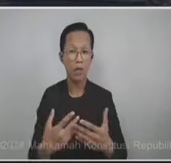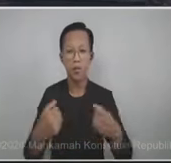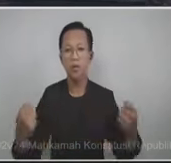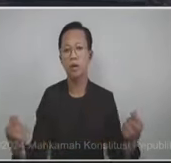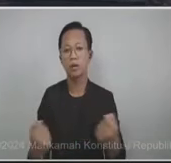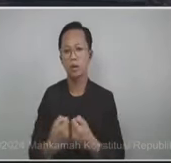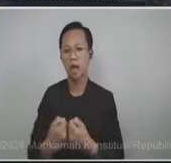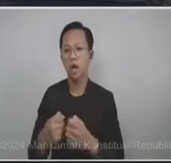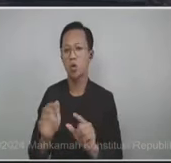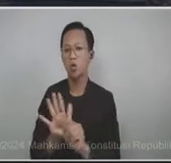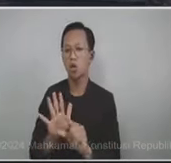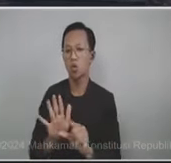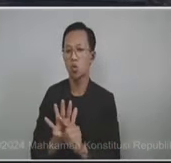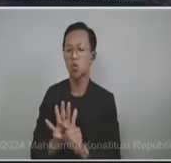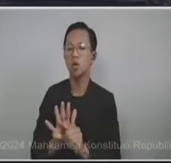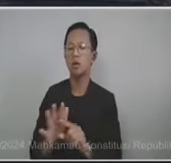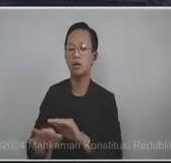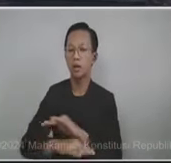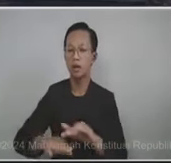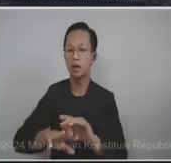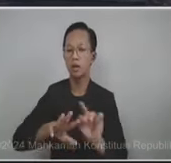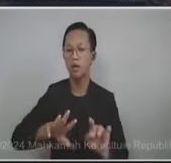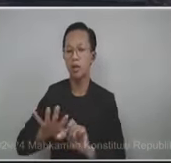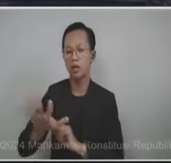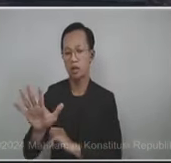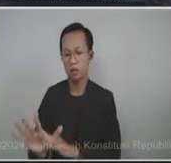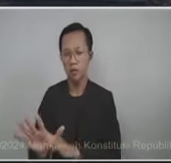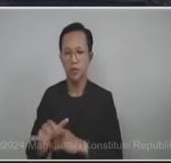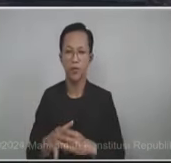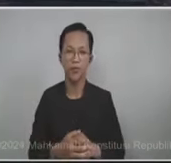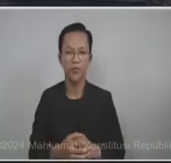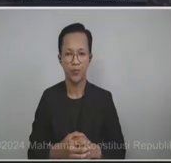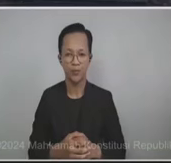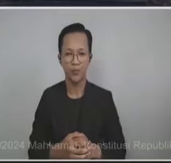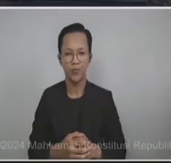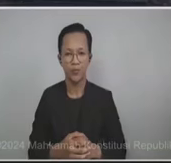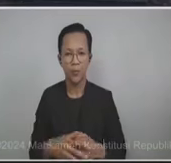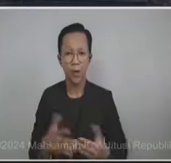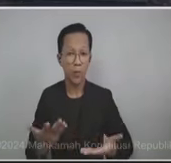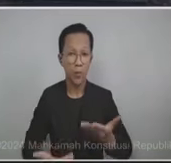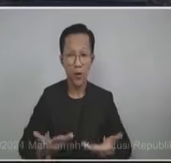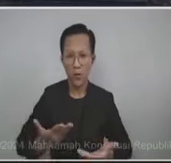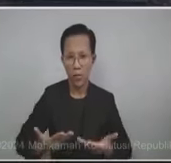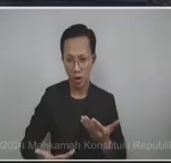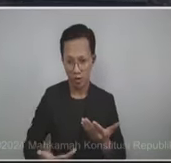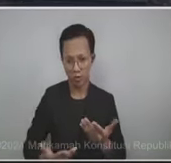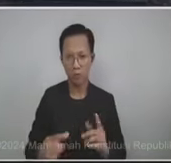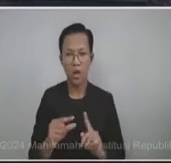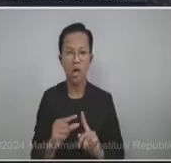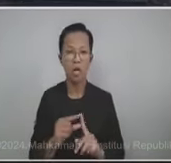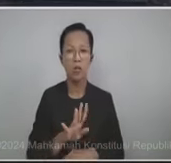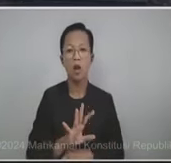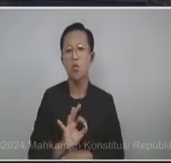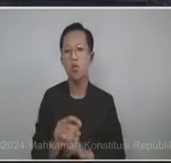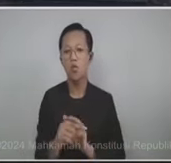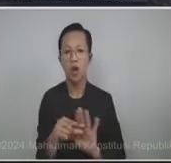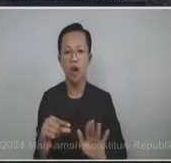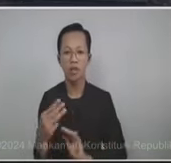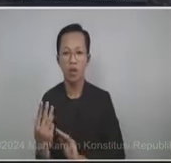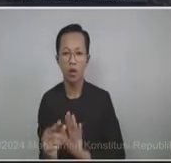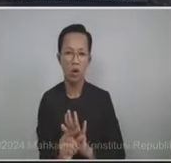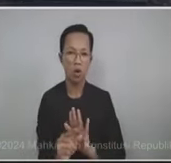uudnri tahun 1945 menimbang bahwa dengan telah dinyatakan Pasal 43 undang-undang 10